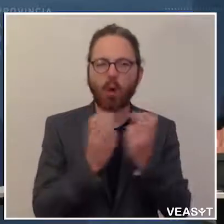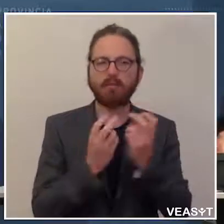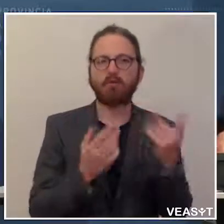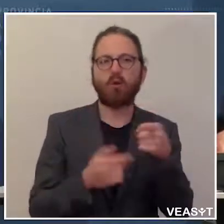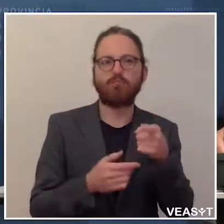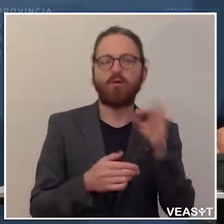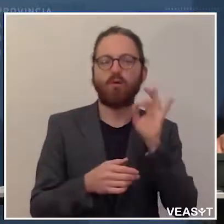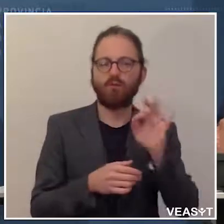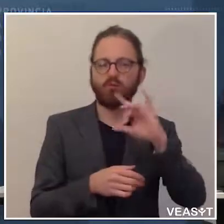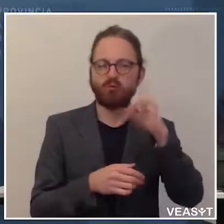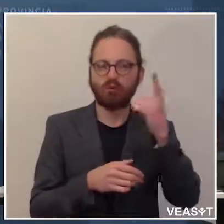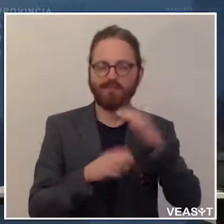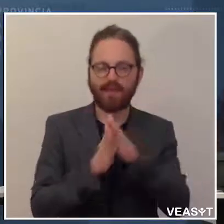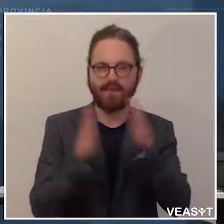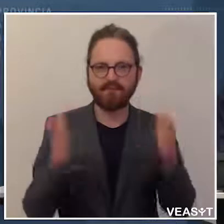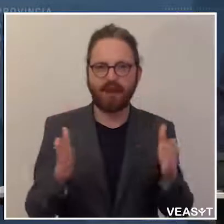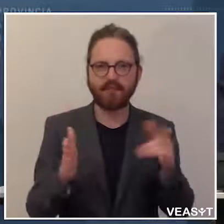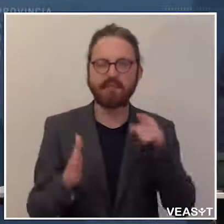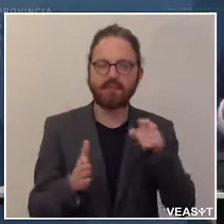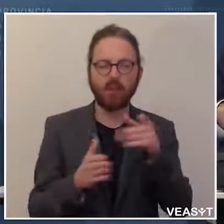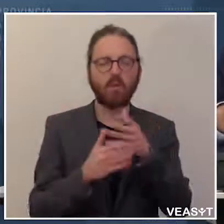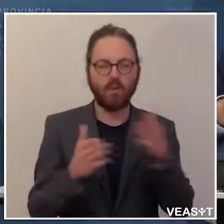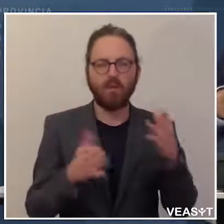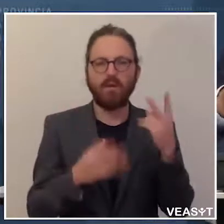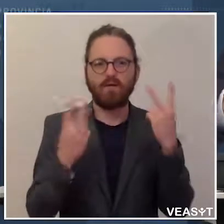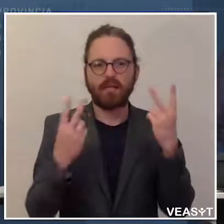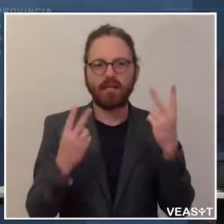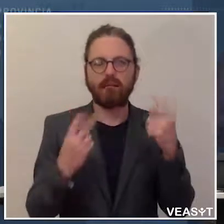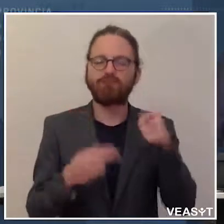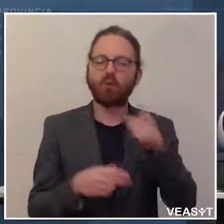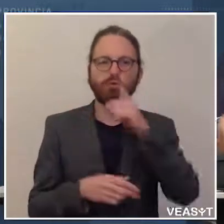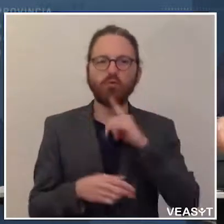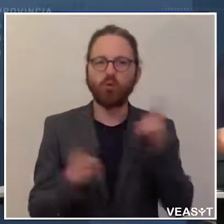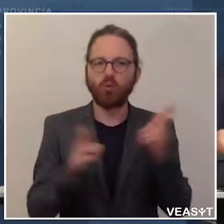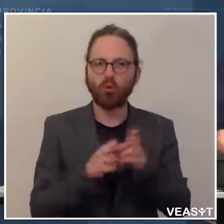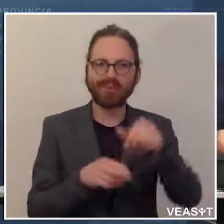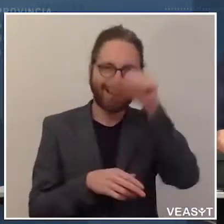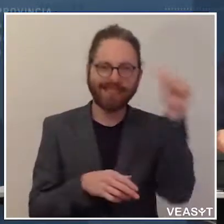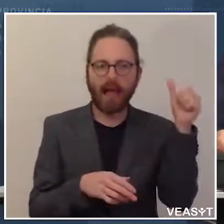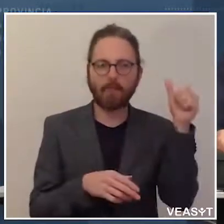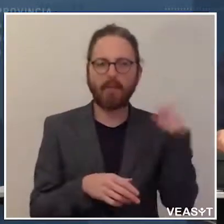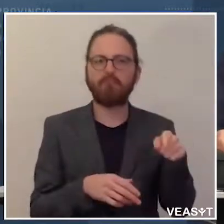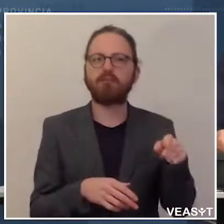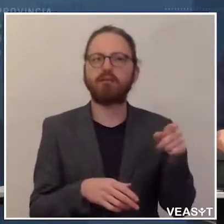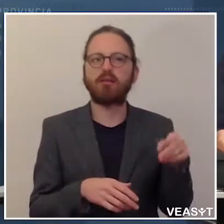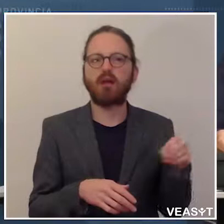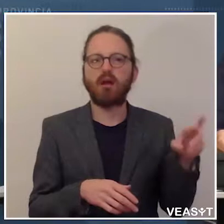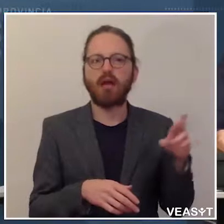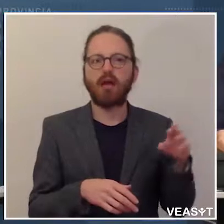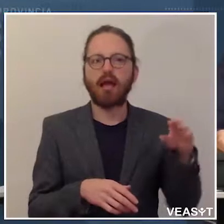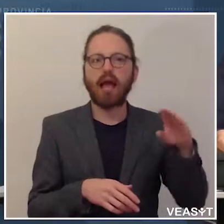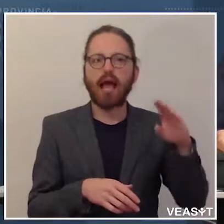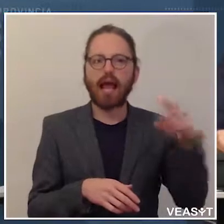ha in se venissi agostina man maria rosa a